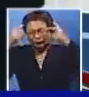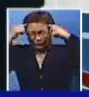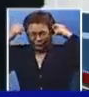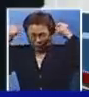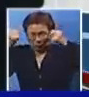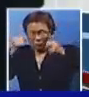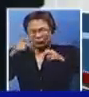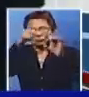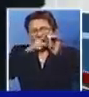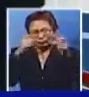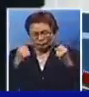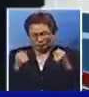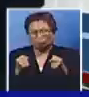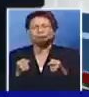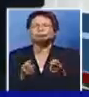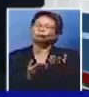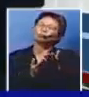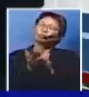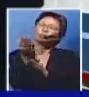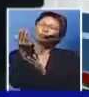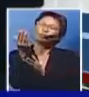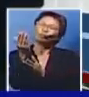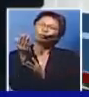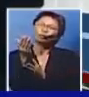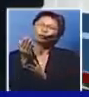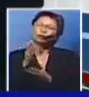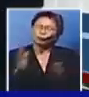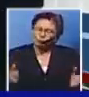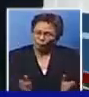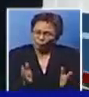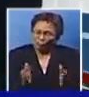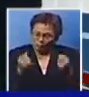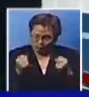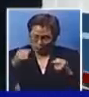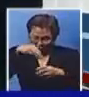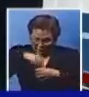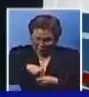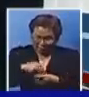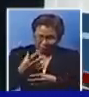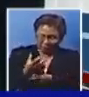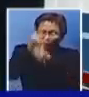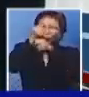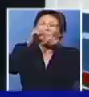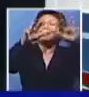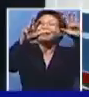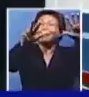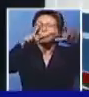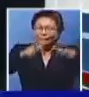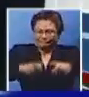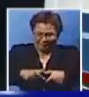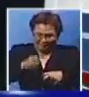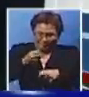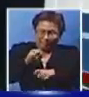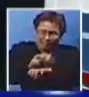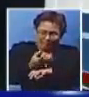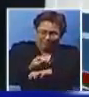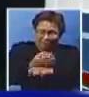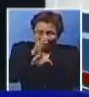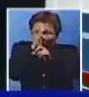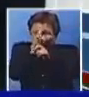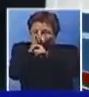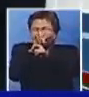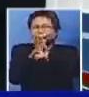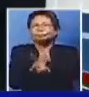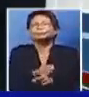dan psikologi. Ia secara langsung memberi rangsangan kekuatan dalaman untuk mencapai 8 pingat emas yang disasarkan pesaka pada